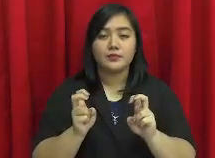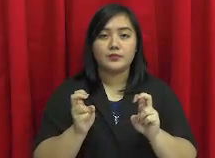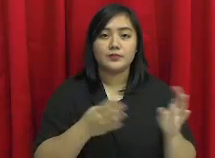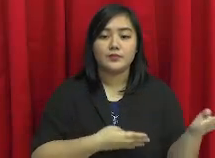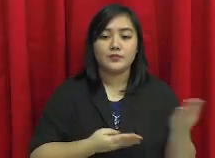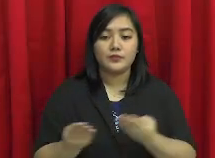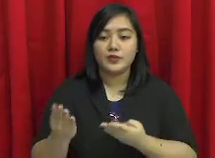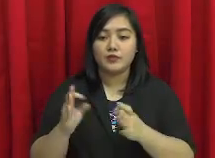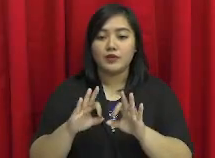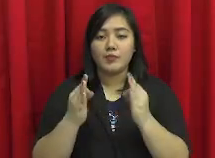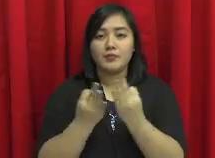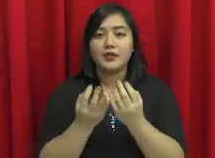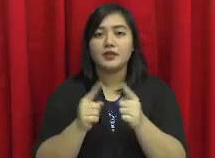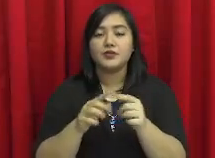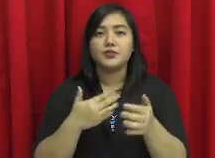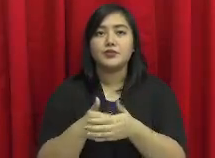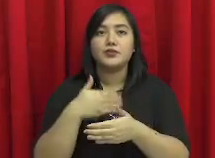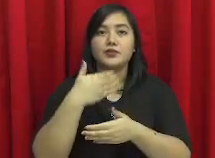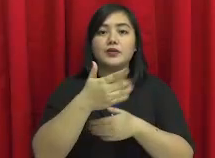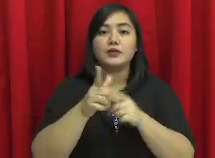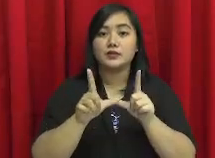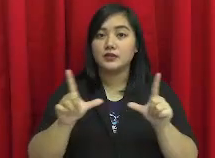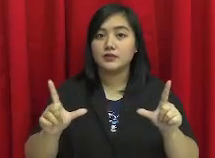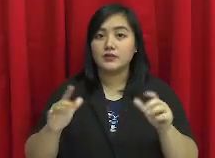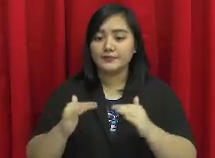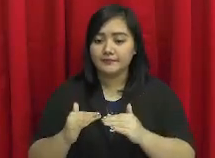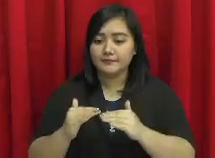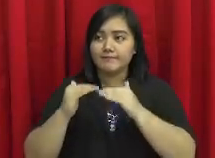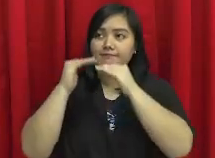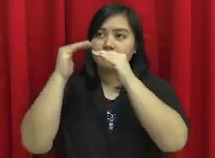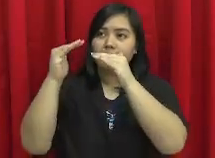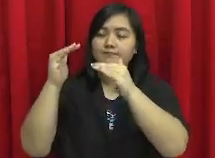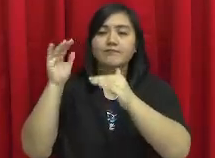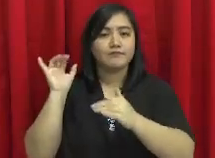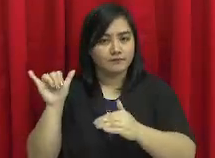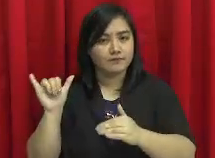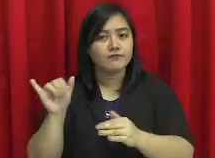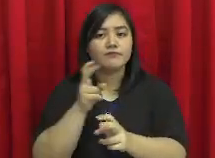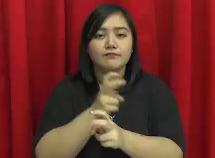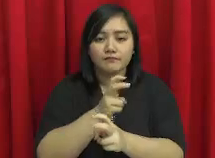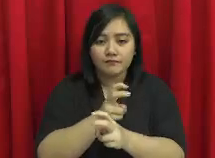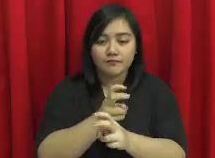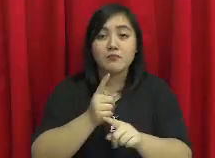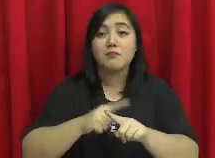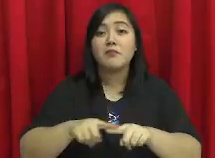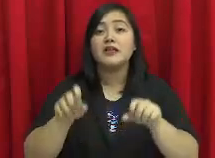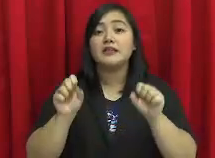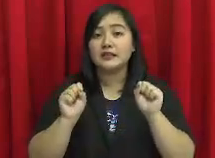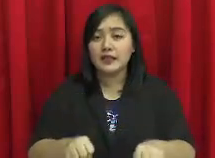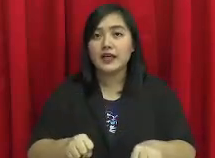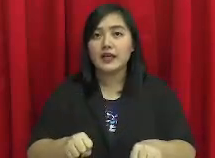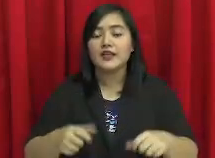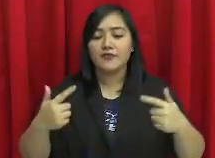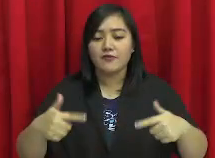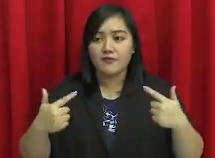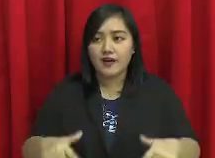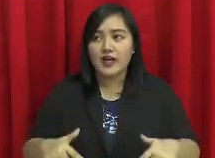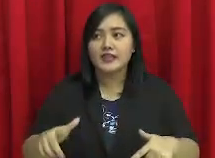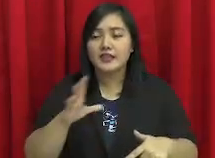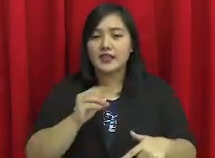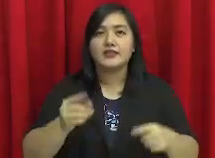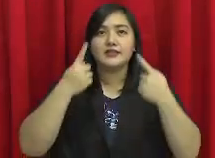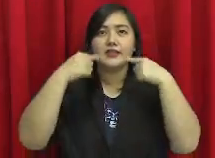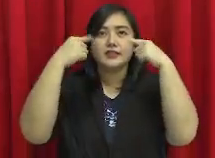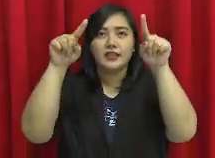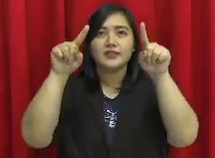level, may hirap yan, pero kaya nating ilaban at kaya nating pagtagumpayan. Sir Conrad, last words. Yeah. So,